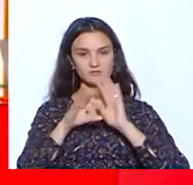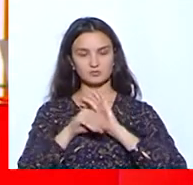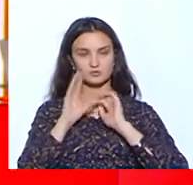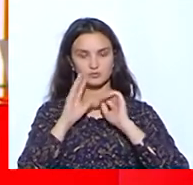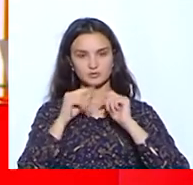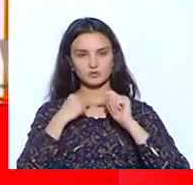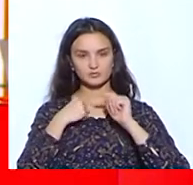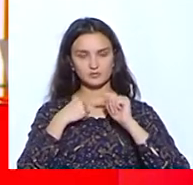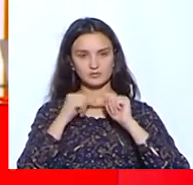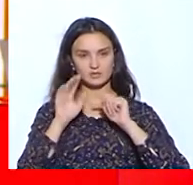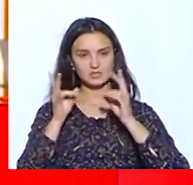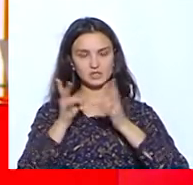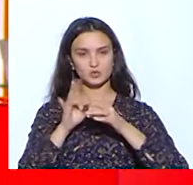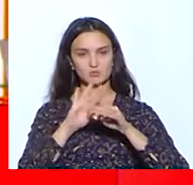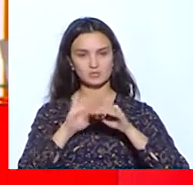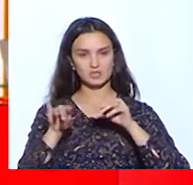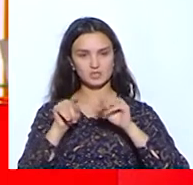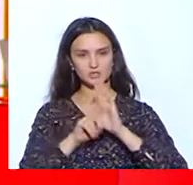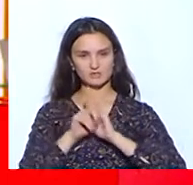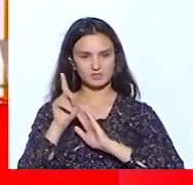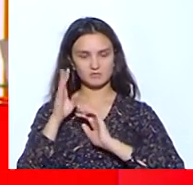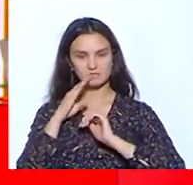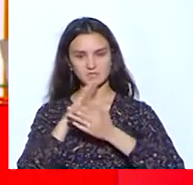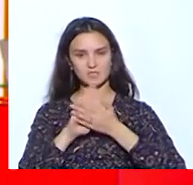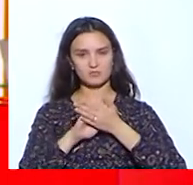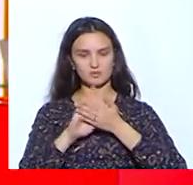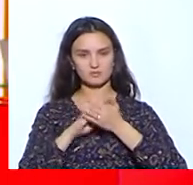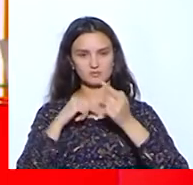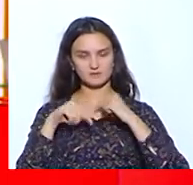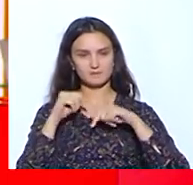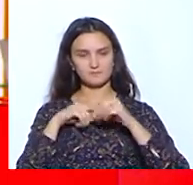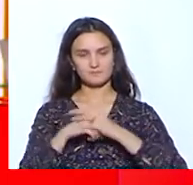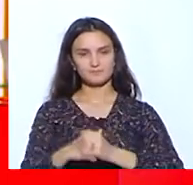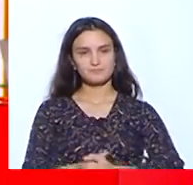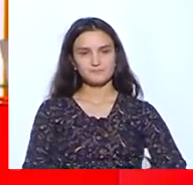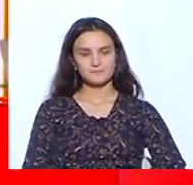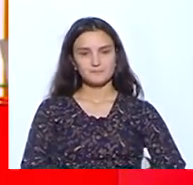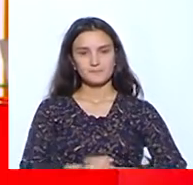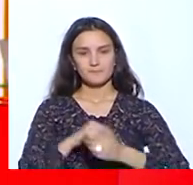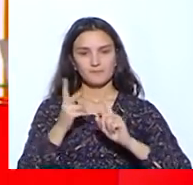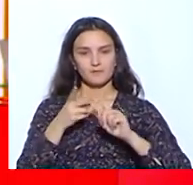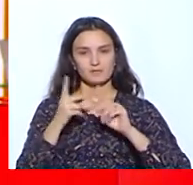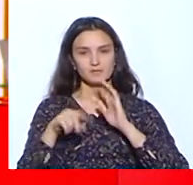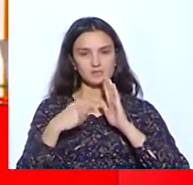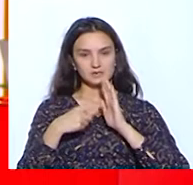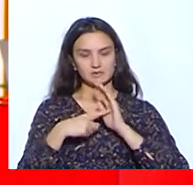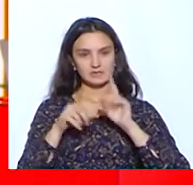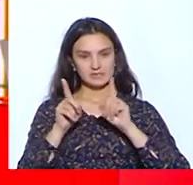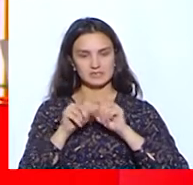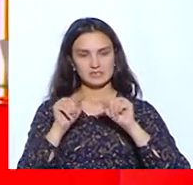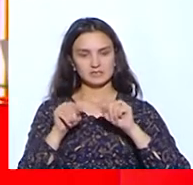ჩვენ საჭიროების გარეშე ვიწყებთ წყლის გამორეცხვა, წყლით გამორეცხვას. მეორე საკითხი არის